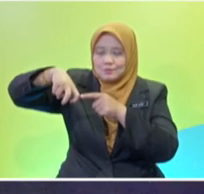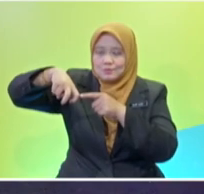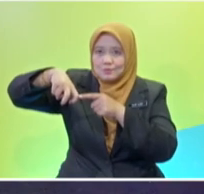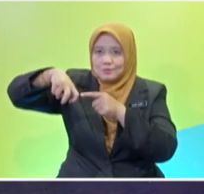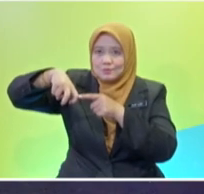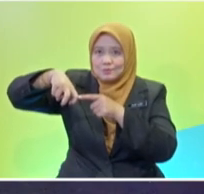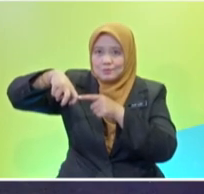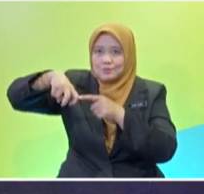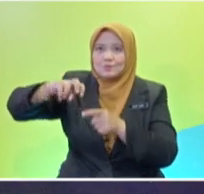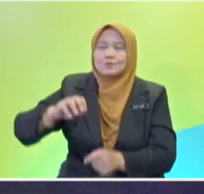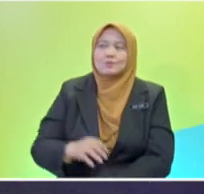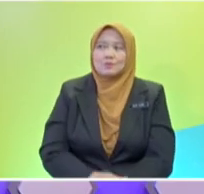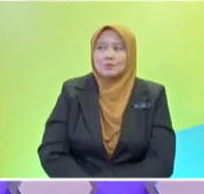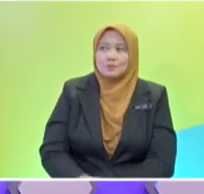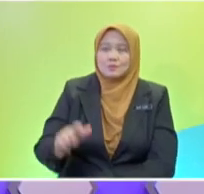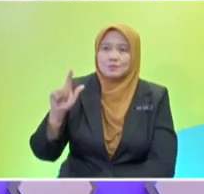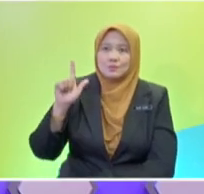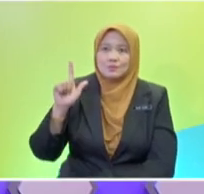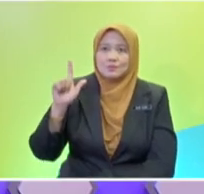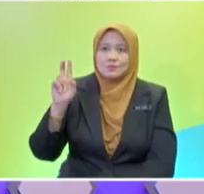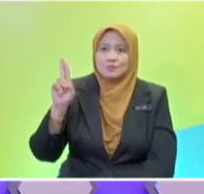boleh boleh bagus